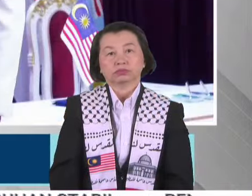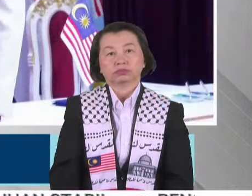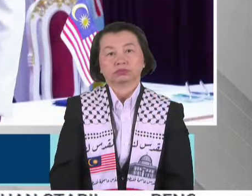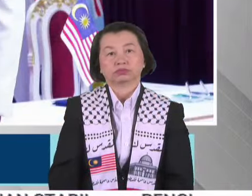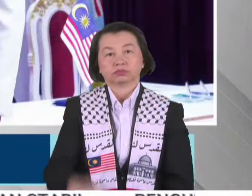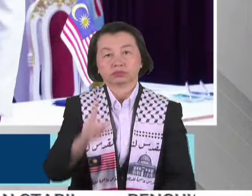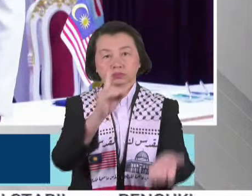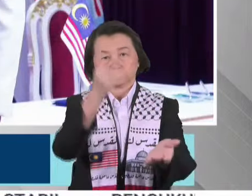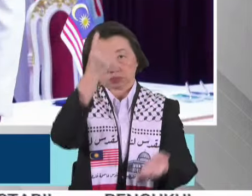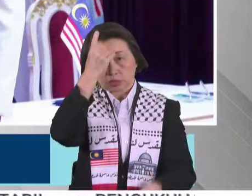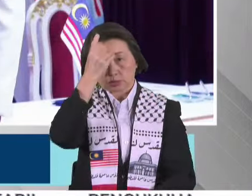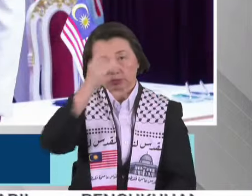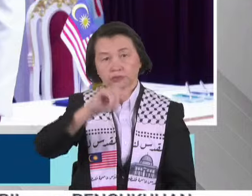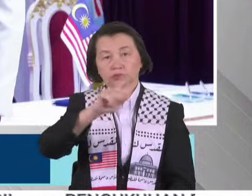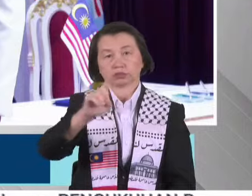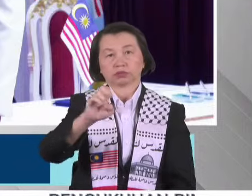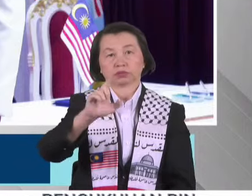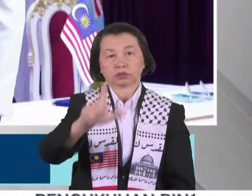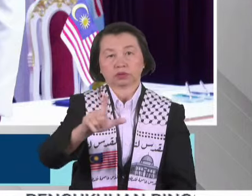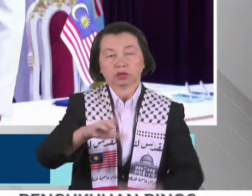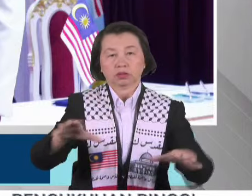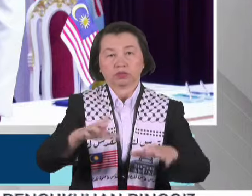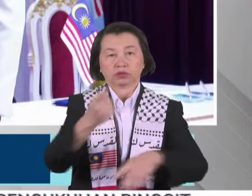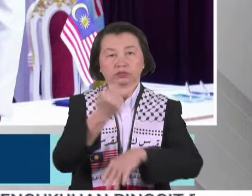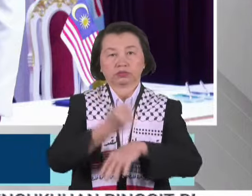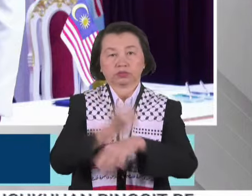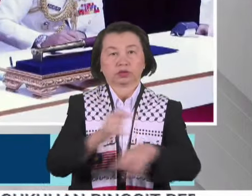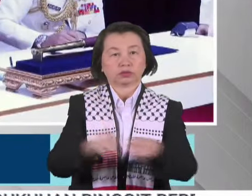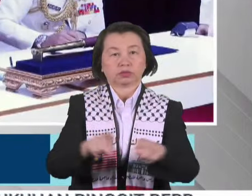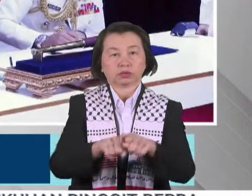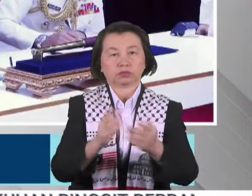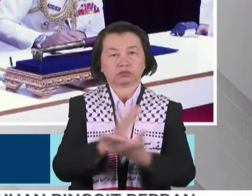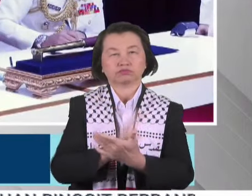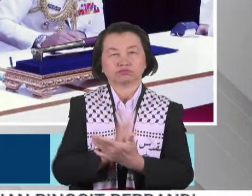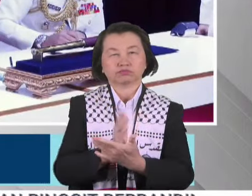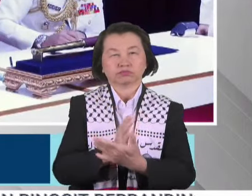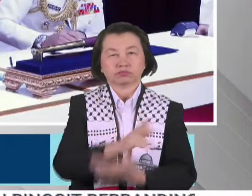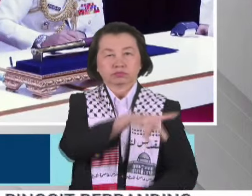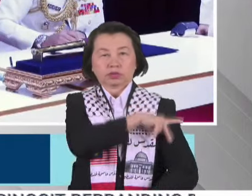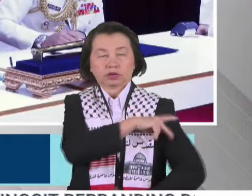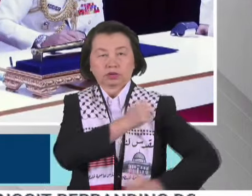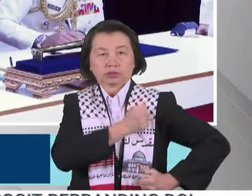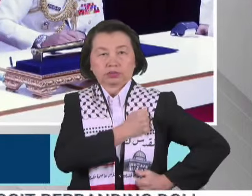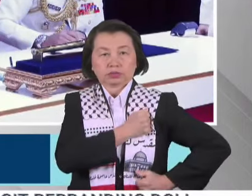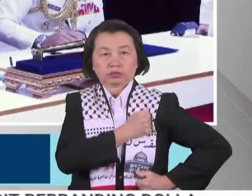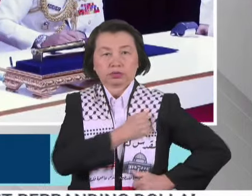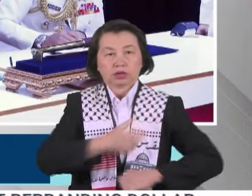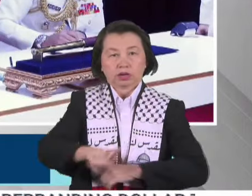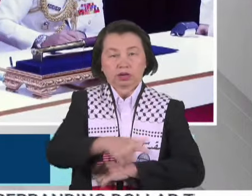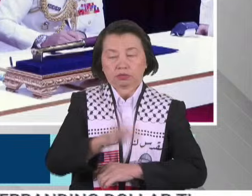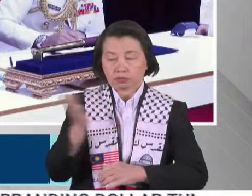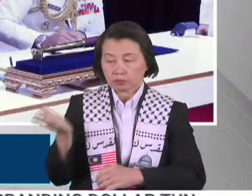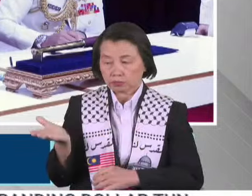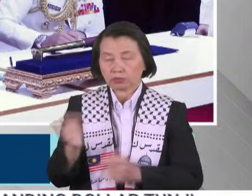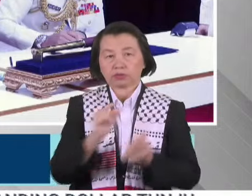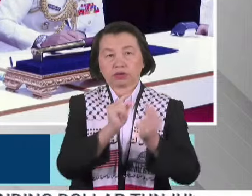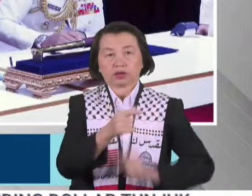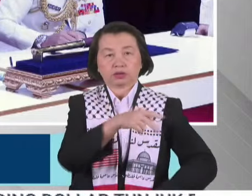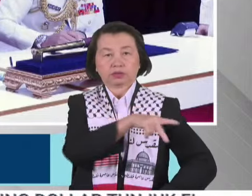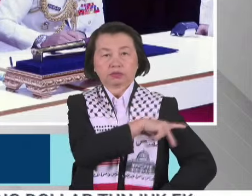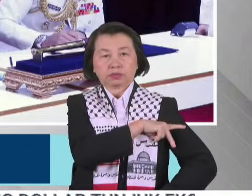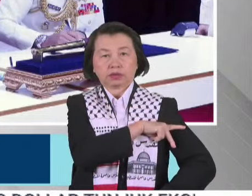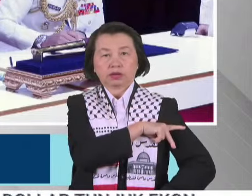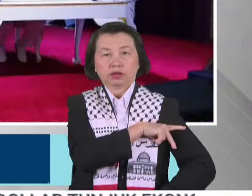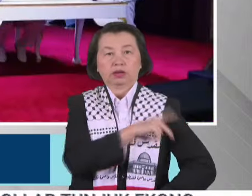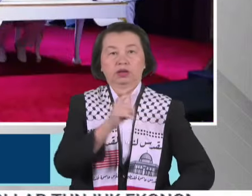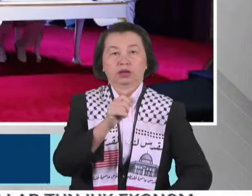Laksamana Madya Dato Zuhelmi Itnain jalankan tugas sebagai pemangku Panglima Tentera Laut. Beliau menggantikan Panglima Laksamana